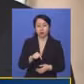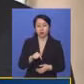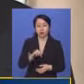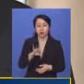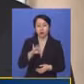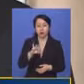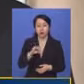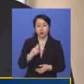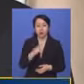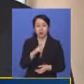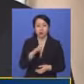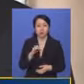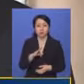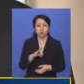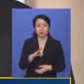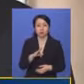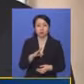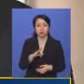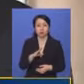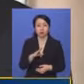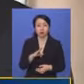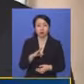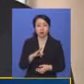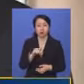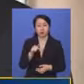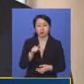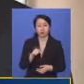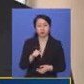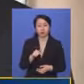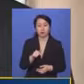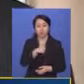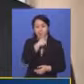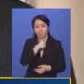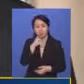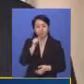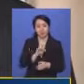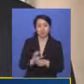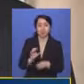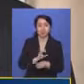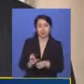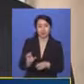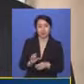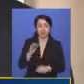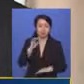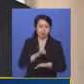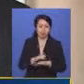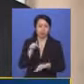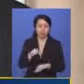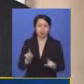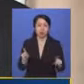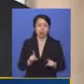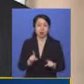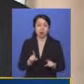алюминиевый. Многослойный. Вот. Ну, дальше это секреты производителей. Ну, сам факт.